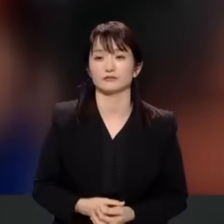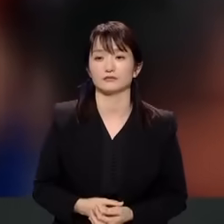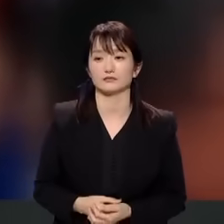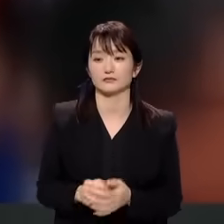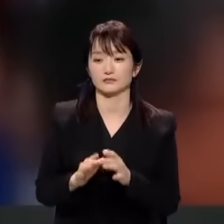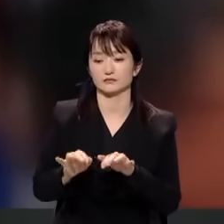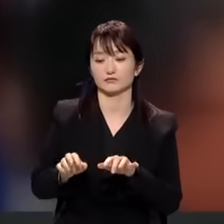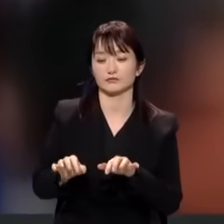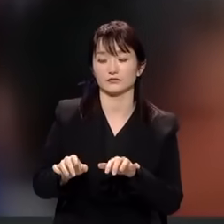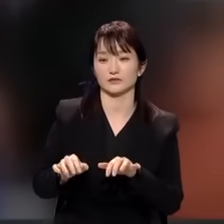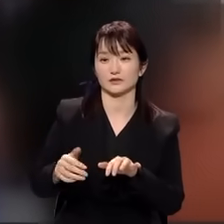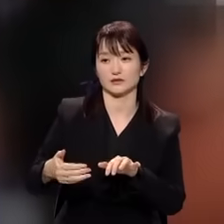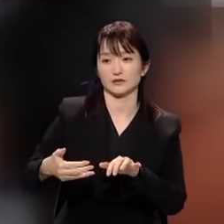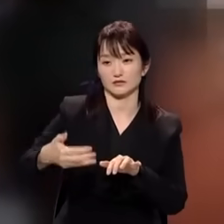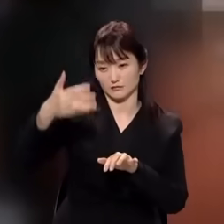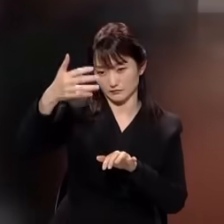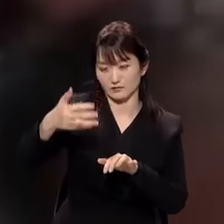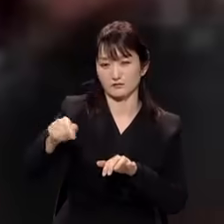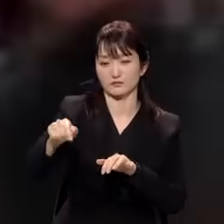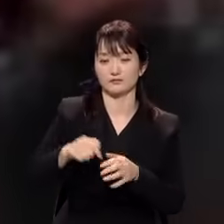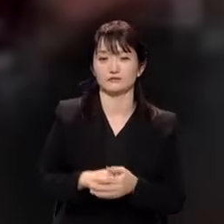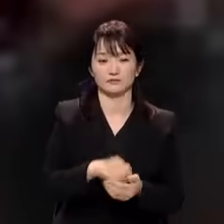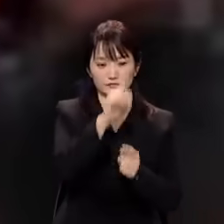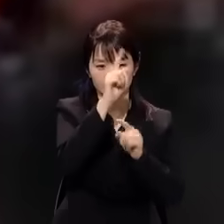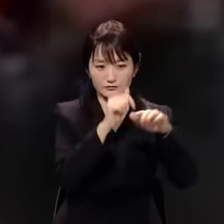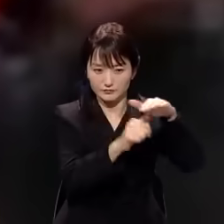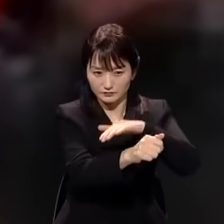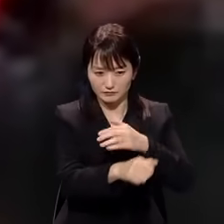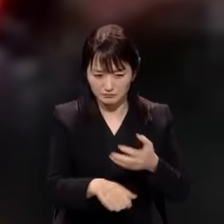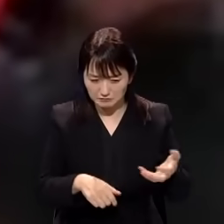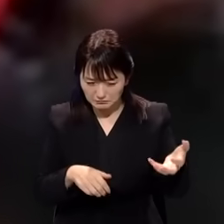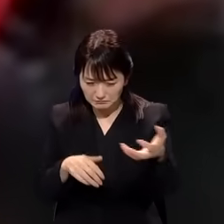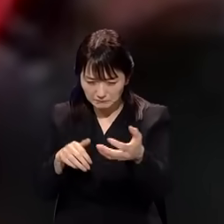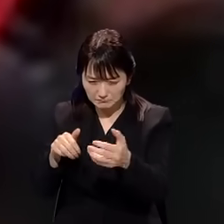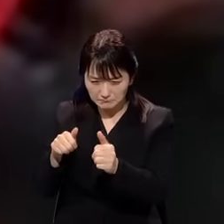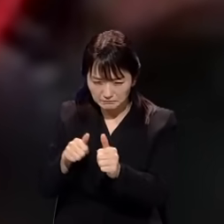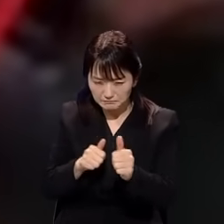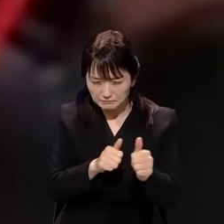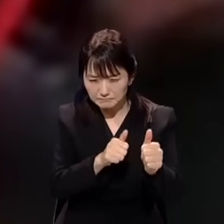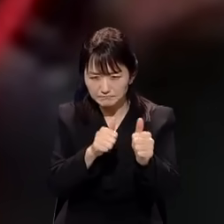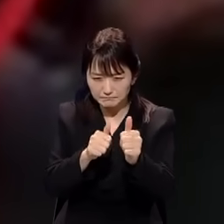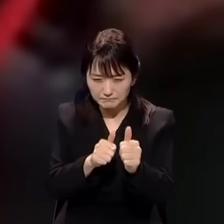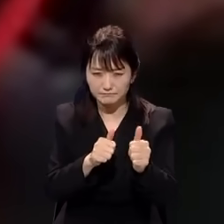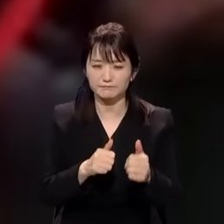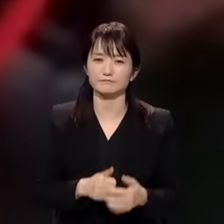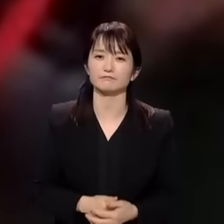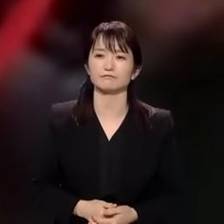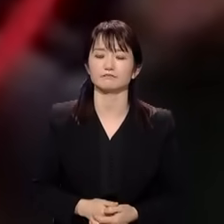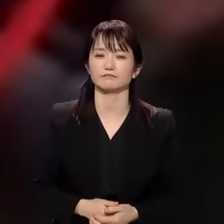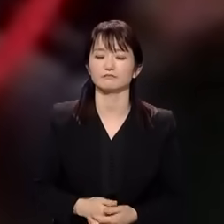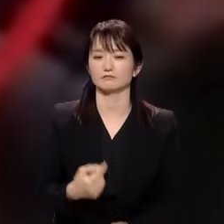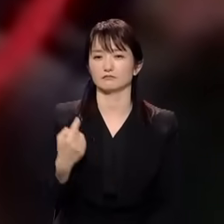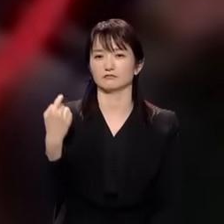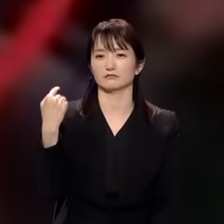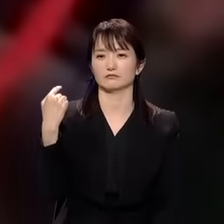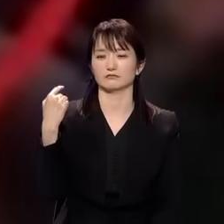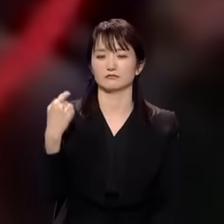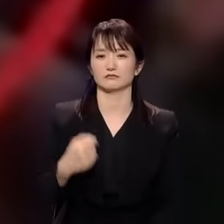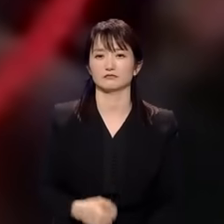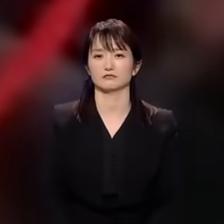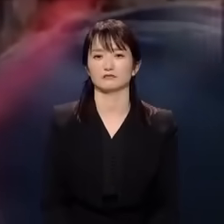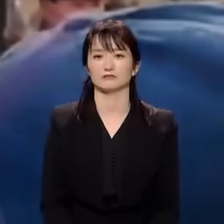이 사진을 올리면서 그때도 계속해서 이재명 대표의 동선을 따라다녔다라고 그렇게 주장을 하고 있고 어제였죠.